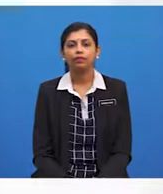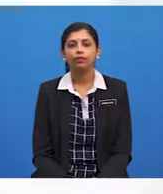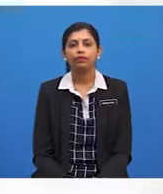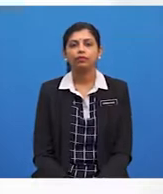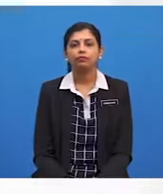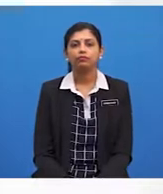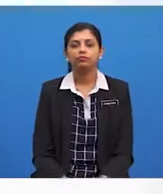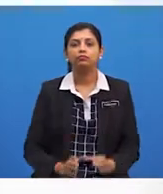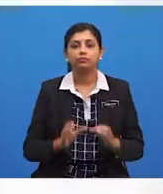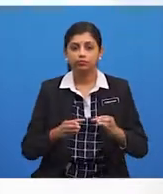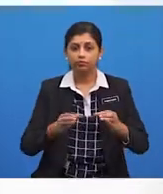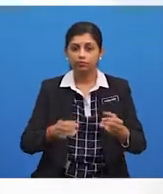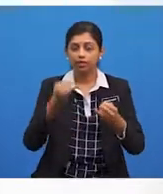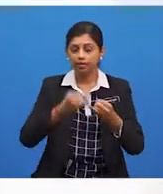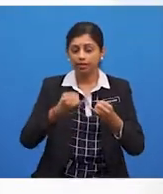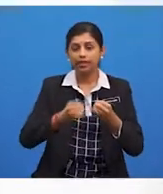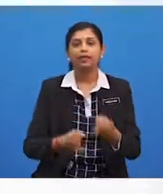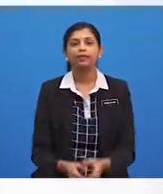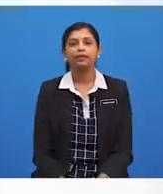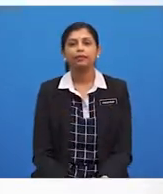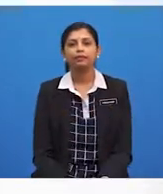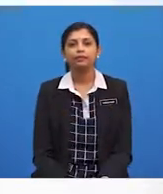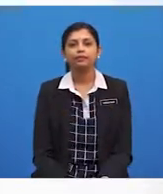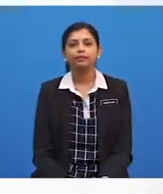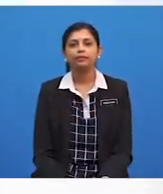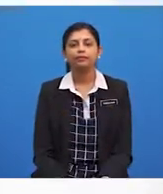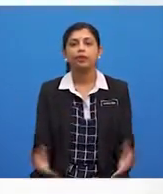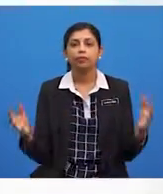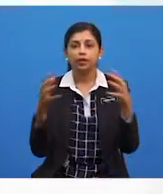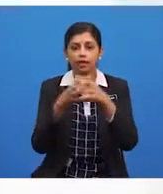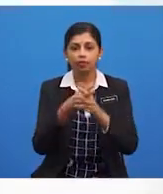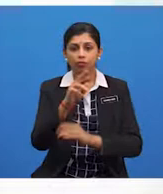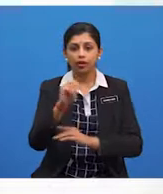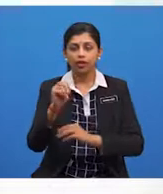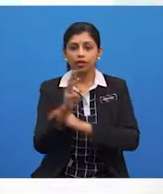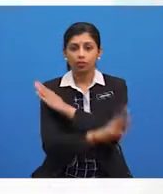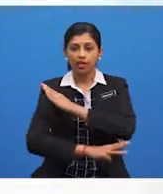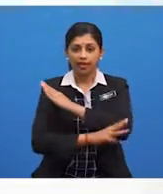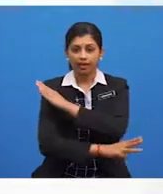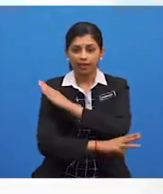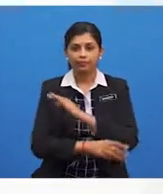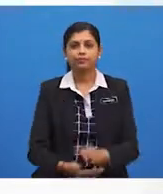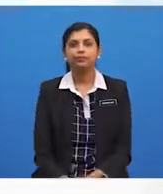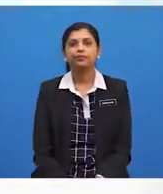Dan cara yang terakhir ialah secara penggabungan wilayah.